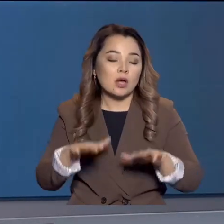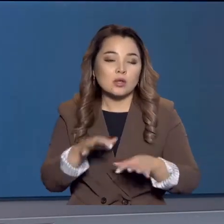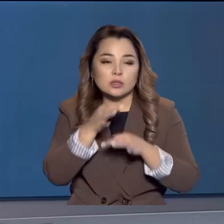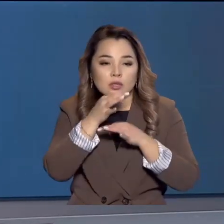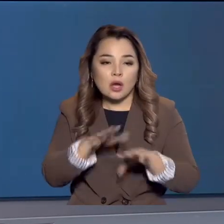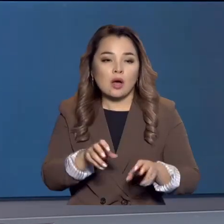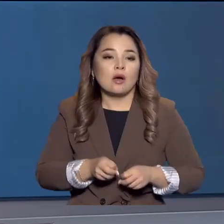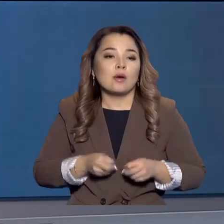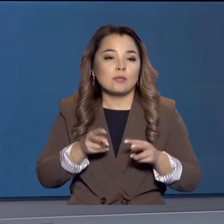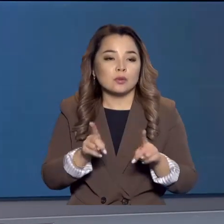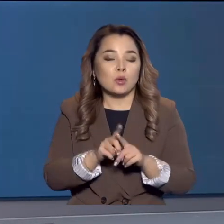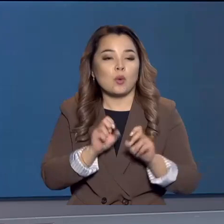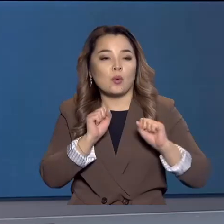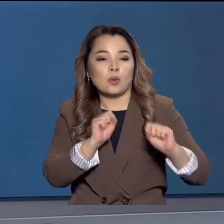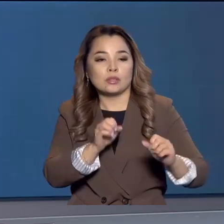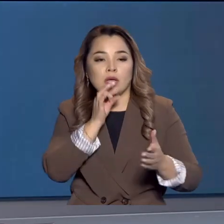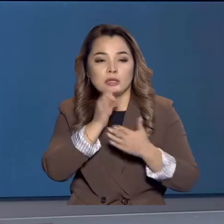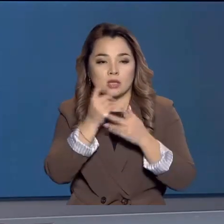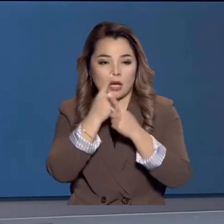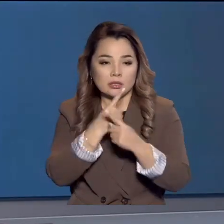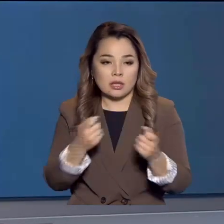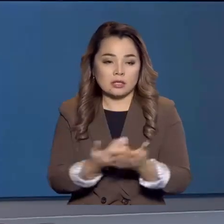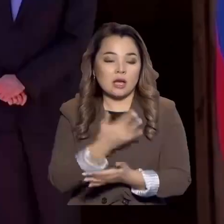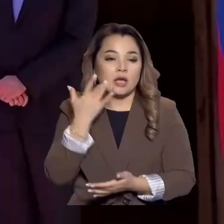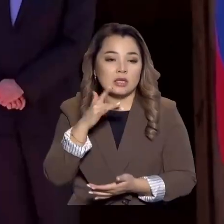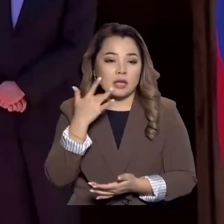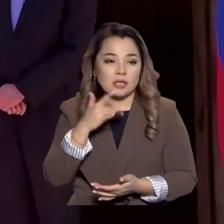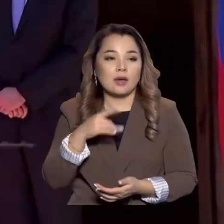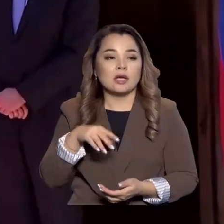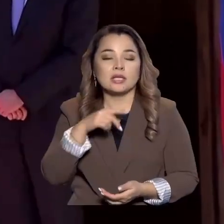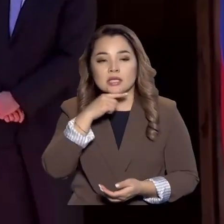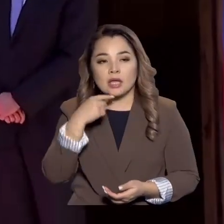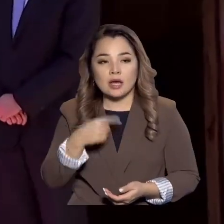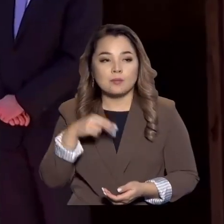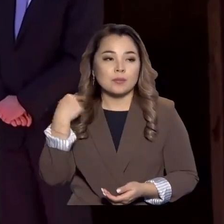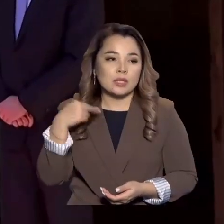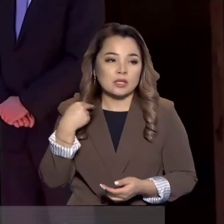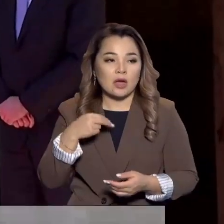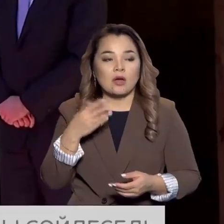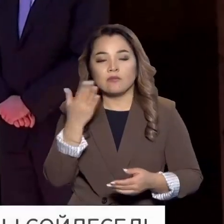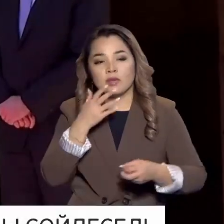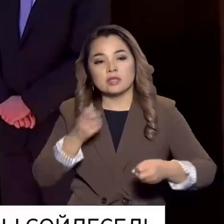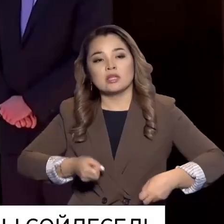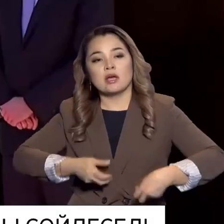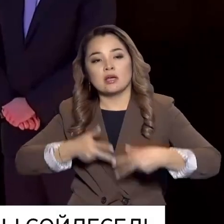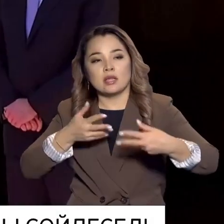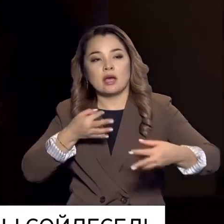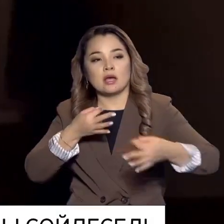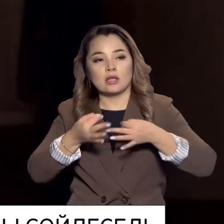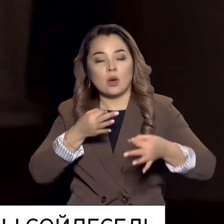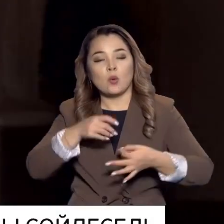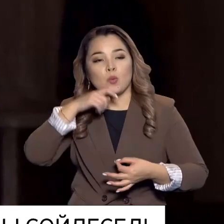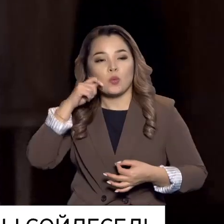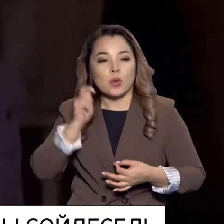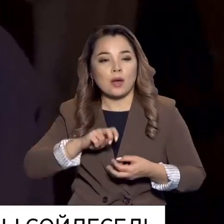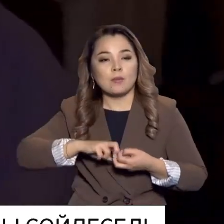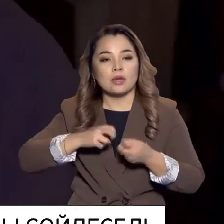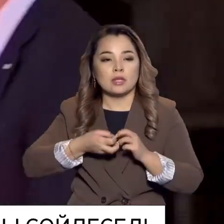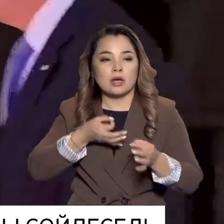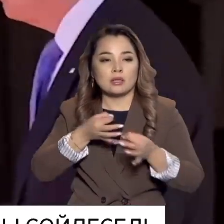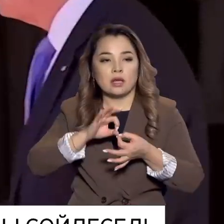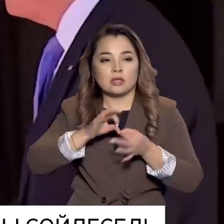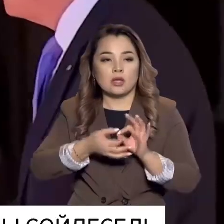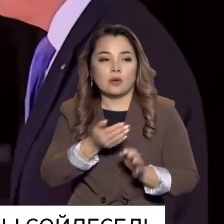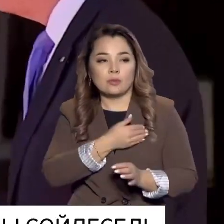келген қауіптен қорғайтынын мәлімдеп отыр. Ақш пен Ресей президенттері бүгін видео байланыс арқылы сөйлесіп, Украина мәселесін